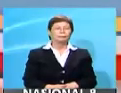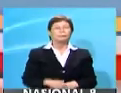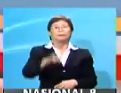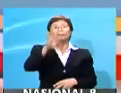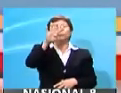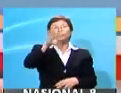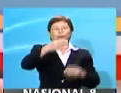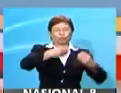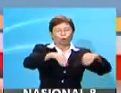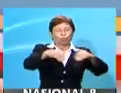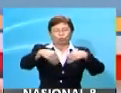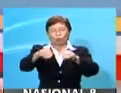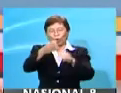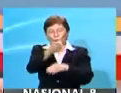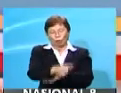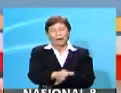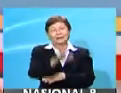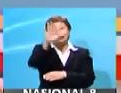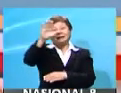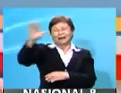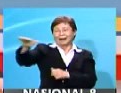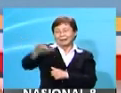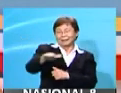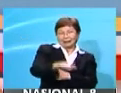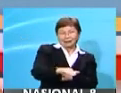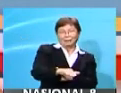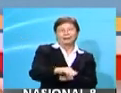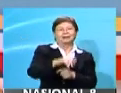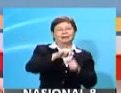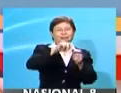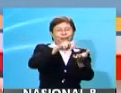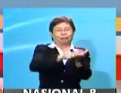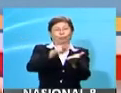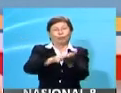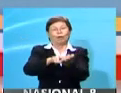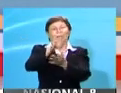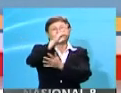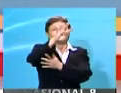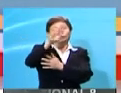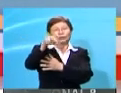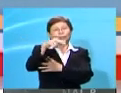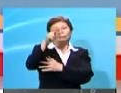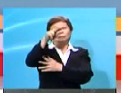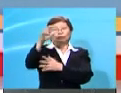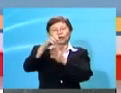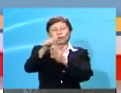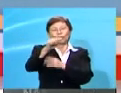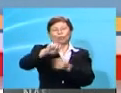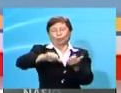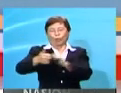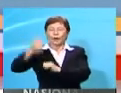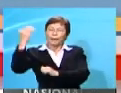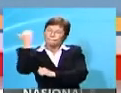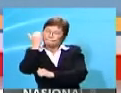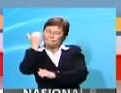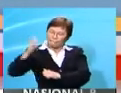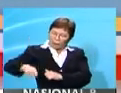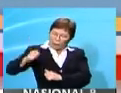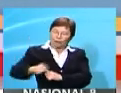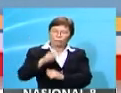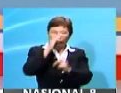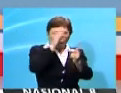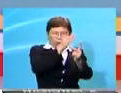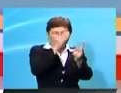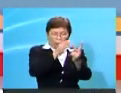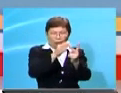empat jurujual termasuk tiga adik-beradik dibenar ikat jamin r800 setiap seorang oleh Mahkamah majistret terhadap dua pertuduhan